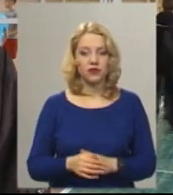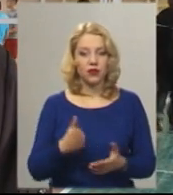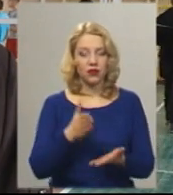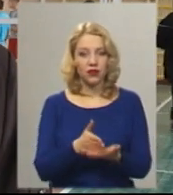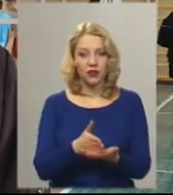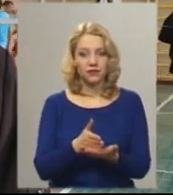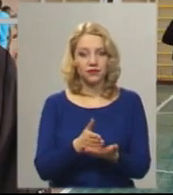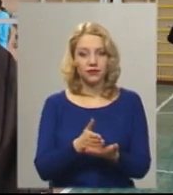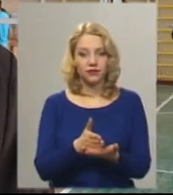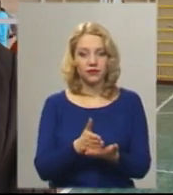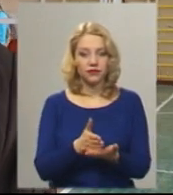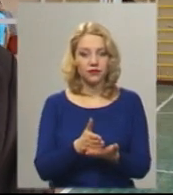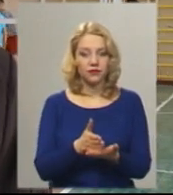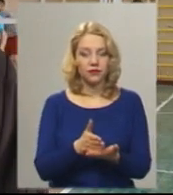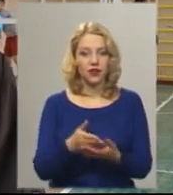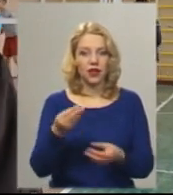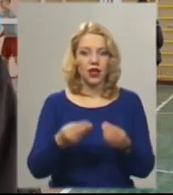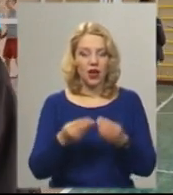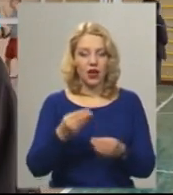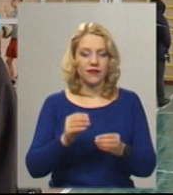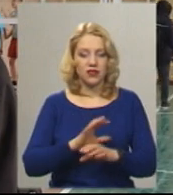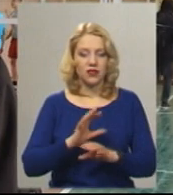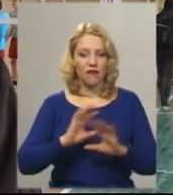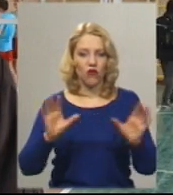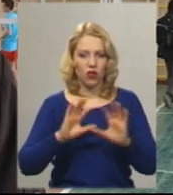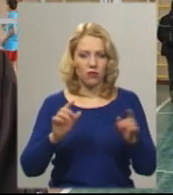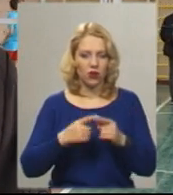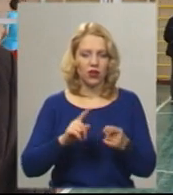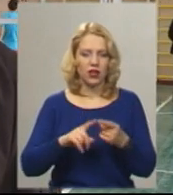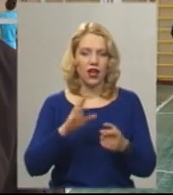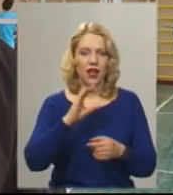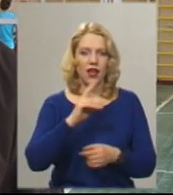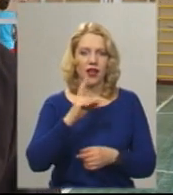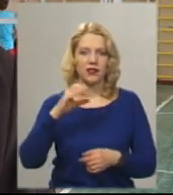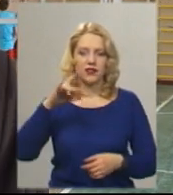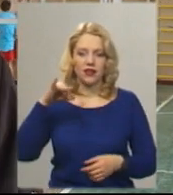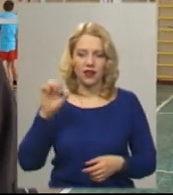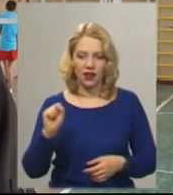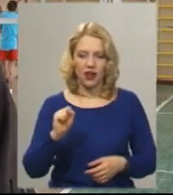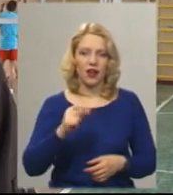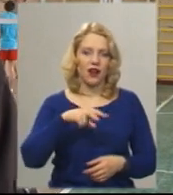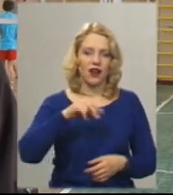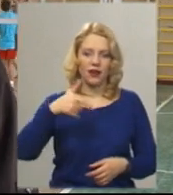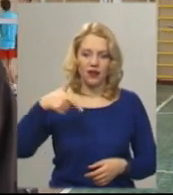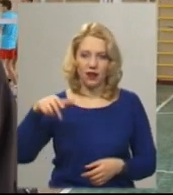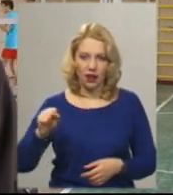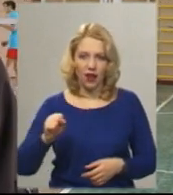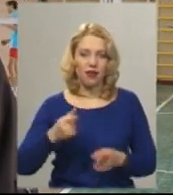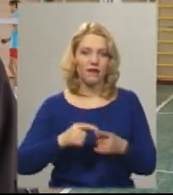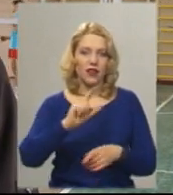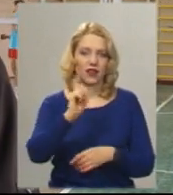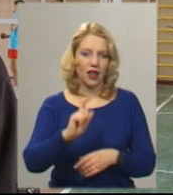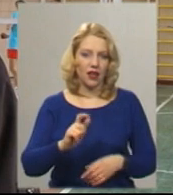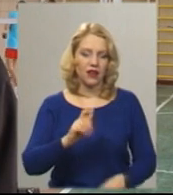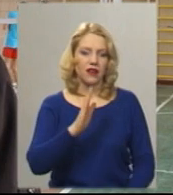є гравці з волейболу, які вже грають в екстралізі в Італії, це Плотницький. Тому